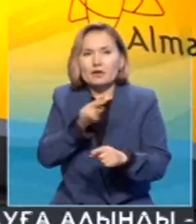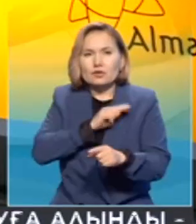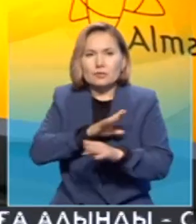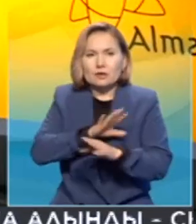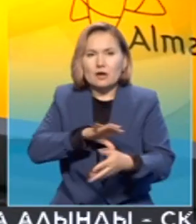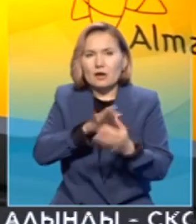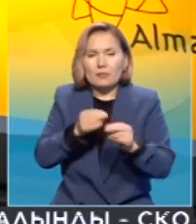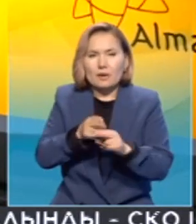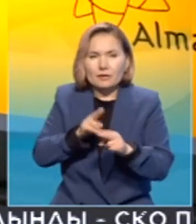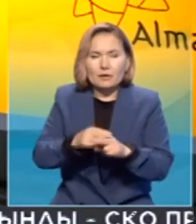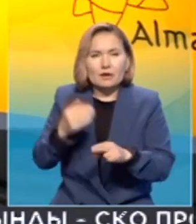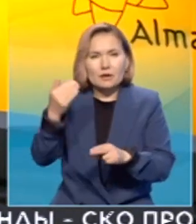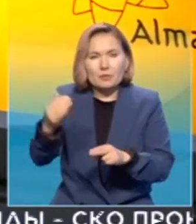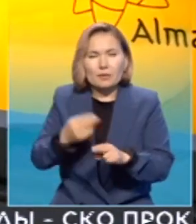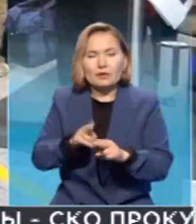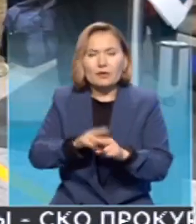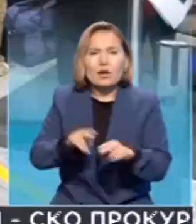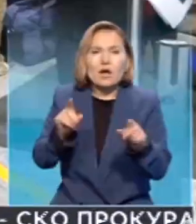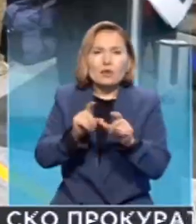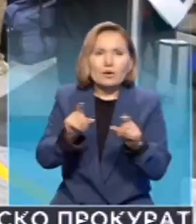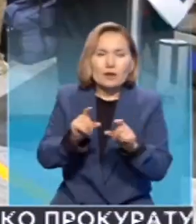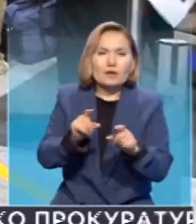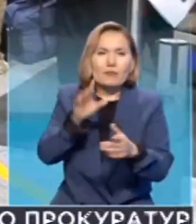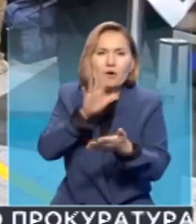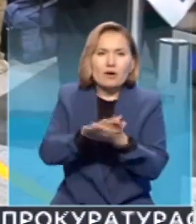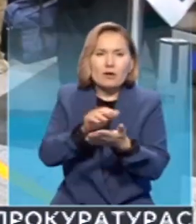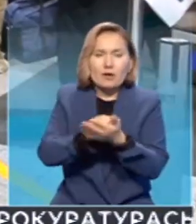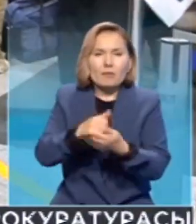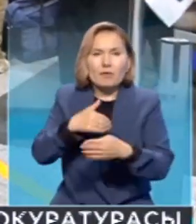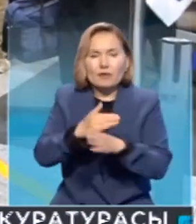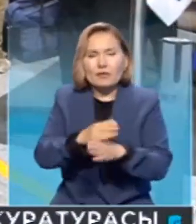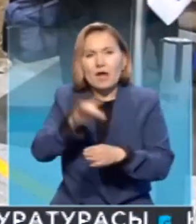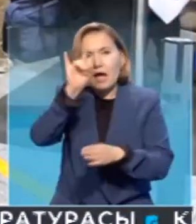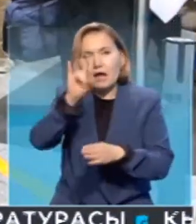шабуылдаушылар жалға алушылардың сауда дүңгіршіктерін қиратып,